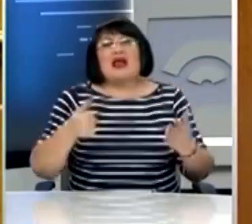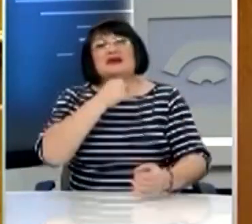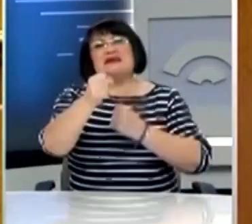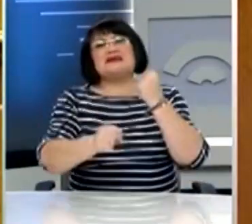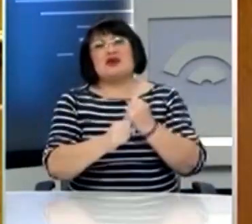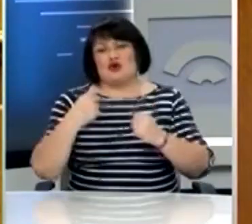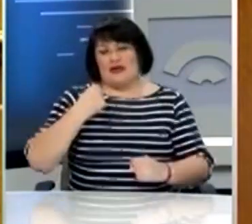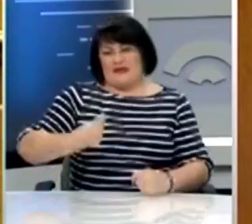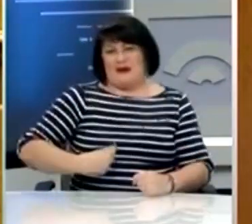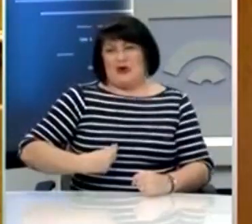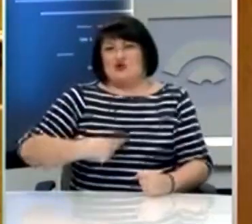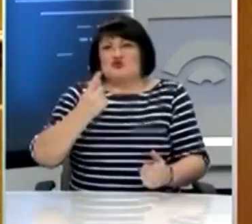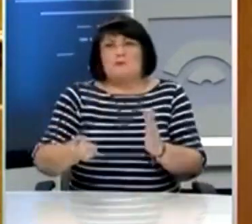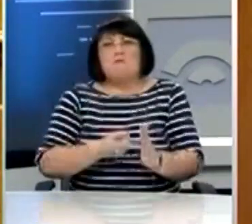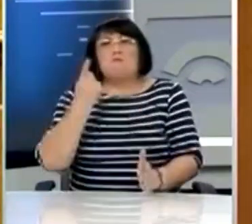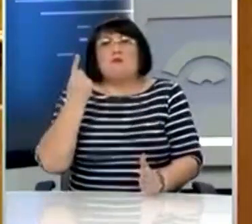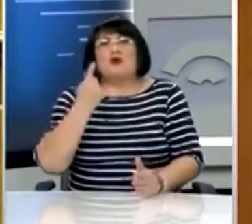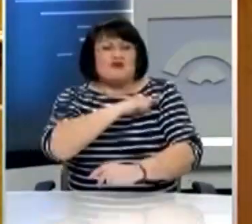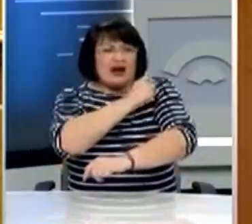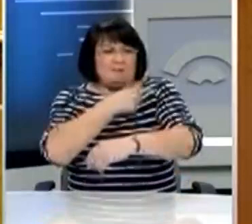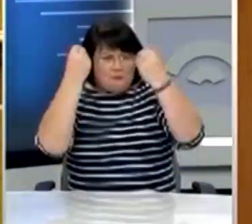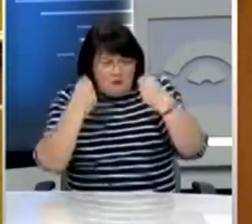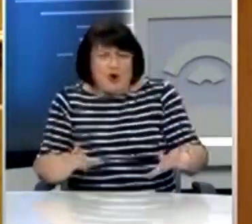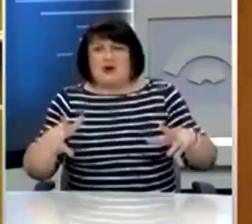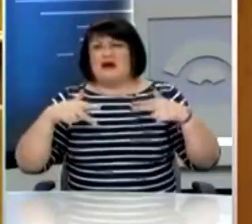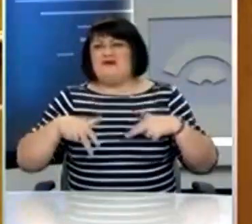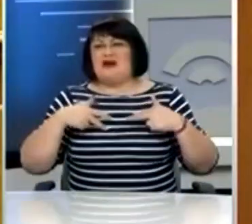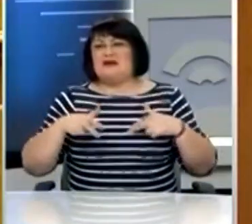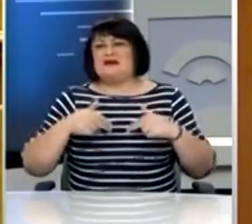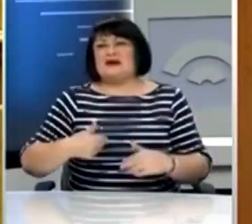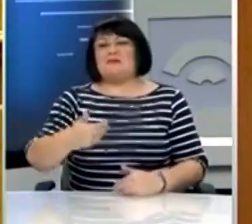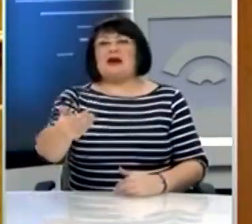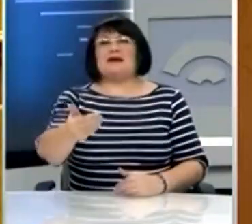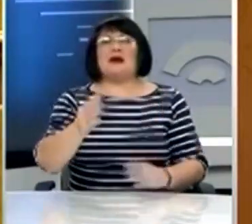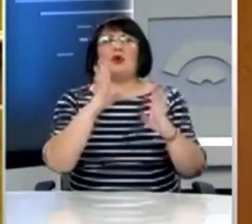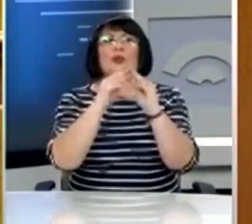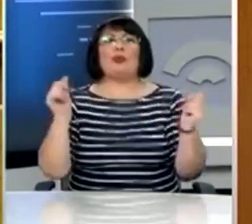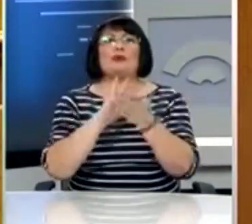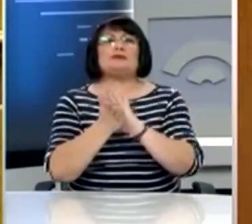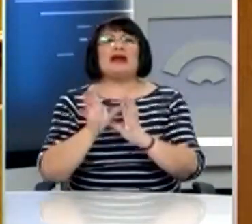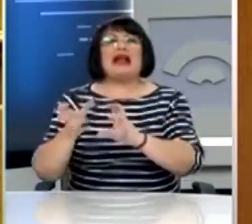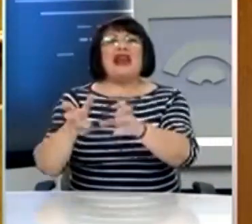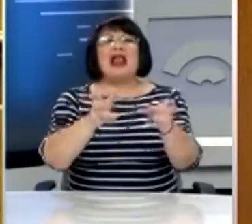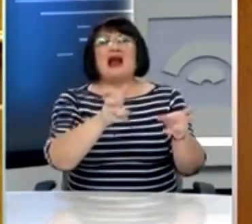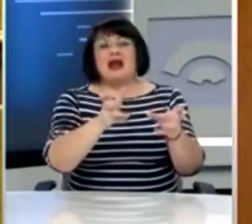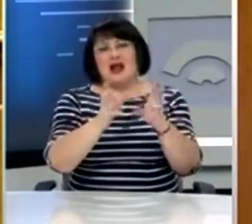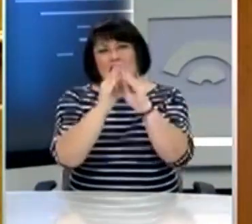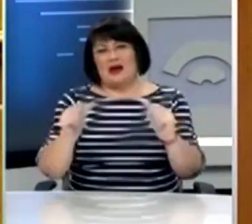είμαι δήμαρχος, δεν έχω ξαναδεί πιο ανίκανη κυβέρνηση. Έκτοτε βέβαια δεν τον ξαναείδαμε ποτέ στα κανάλια.